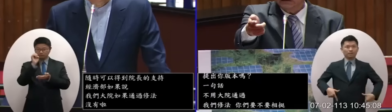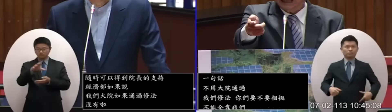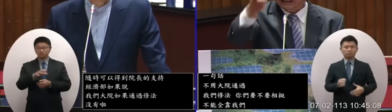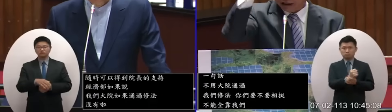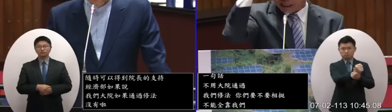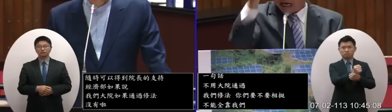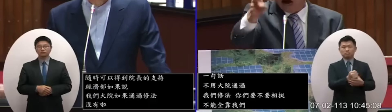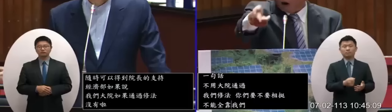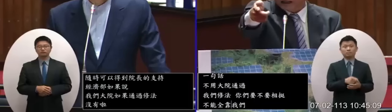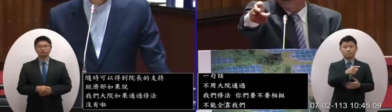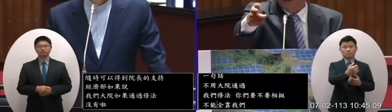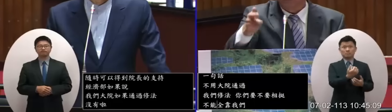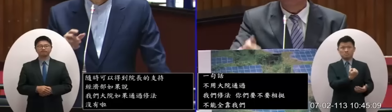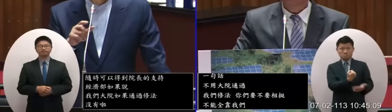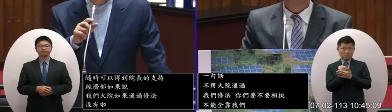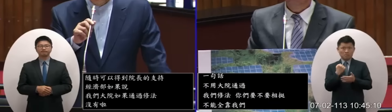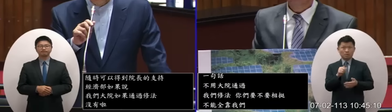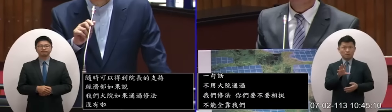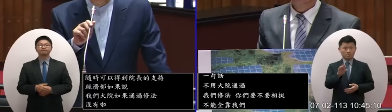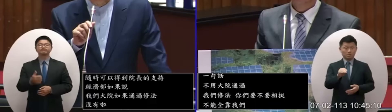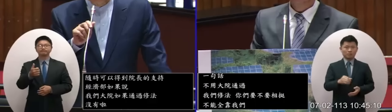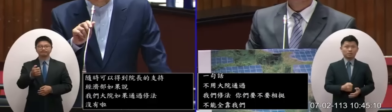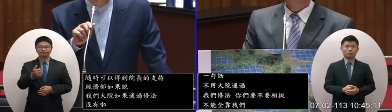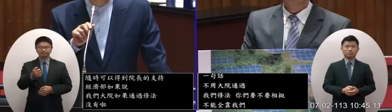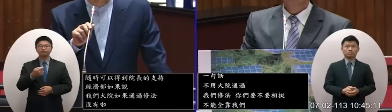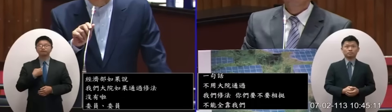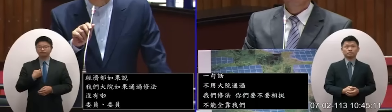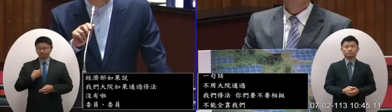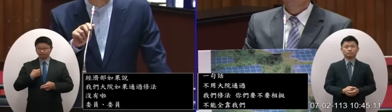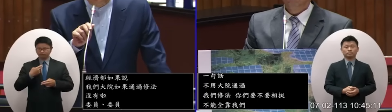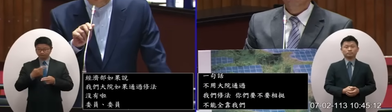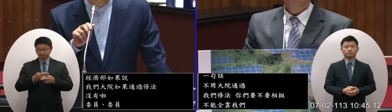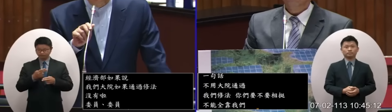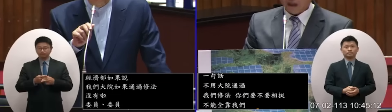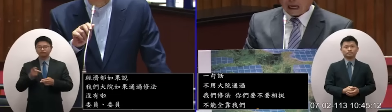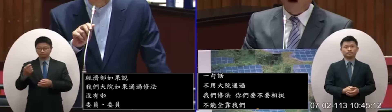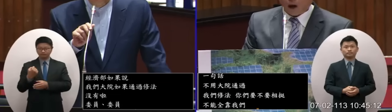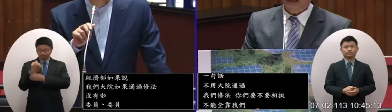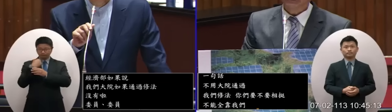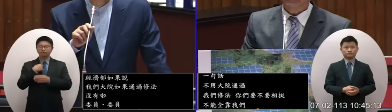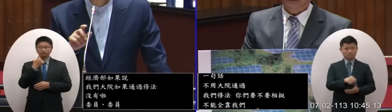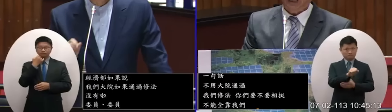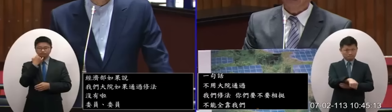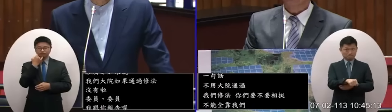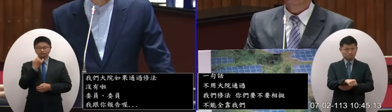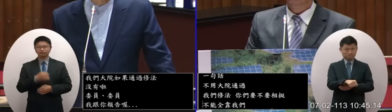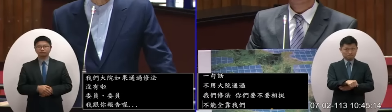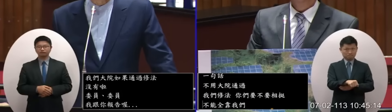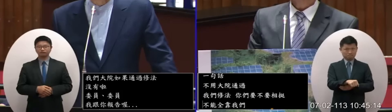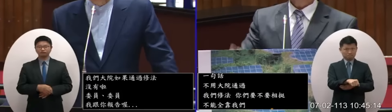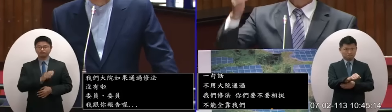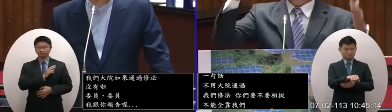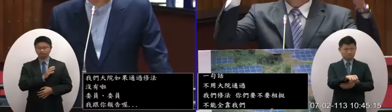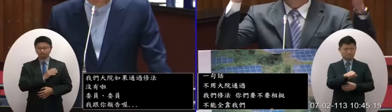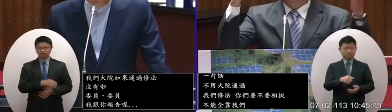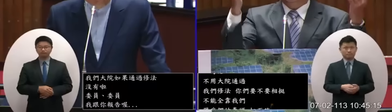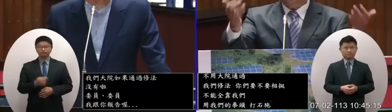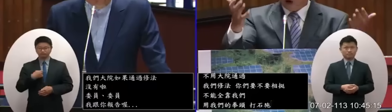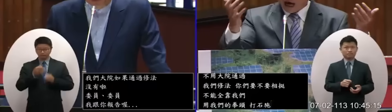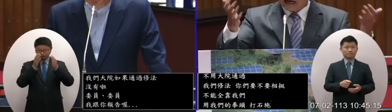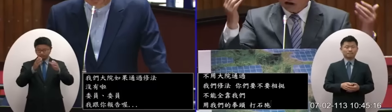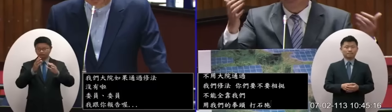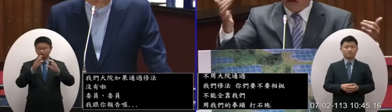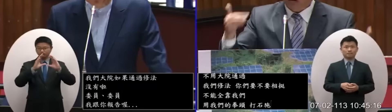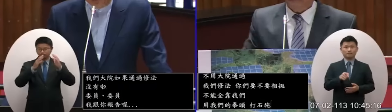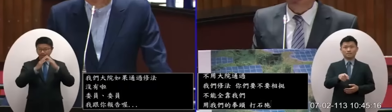呢，但是你敢我听无？ 谢谢啊，我相信应该会让予你听啦。 你敢我听就对啦， 当然是我 为国家为百